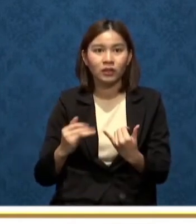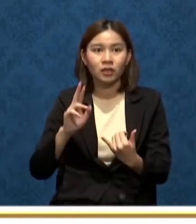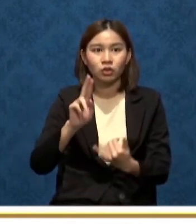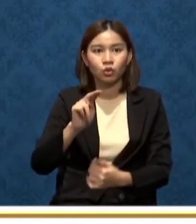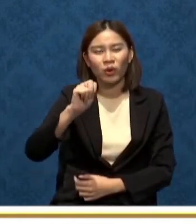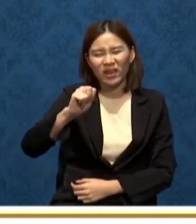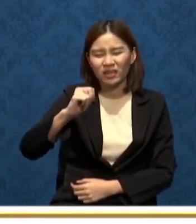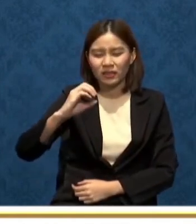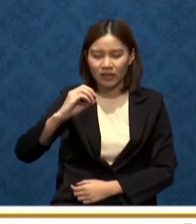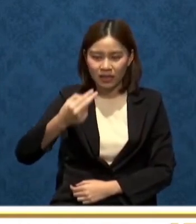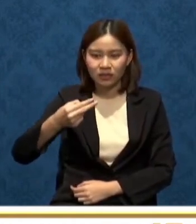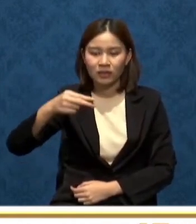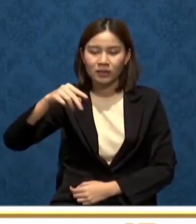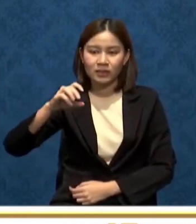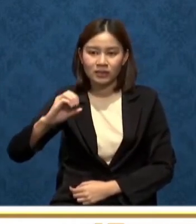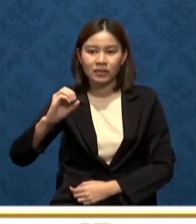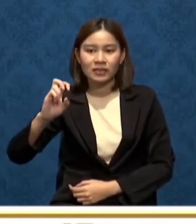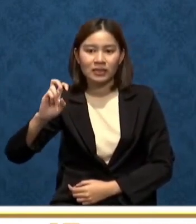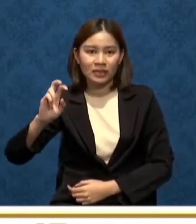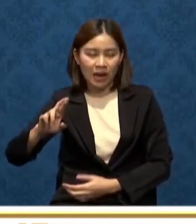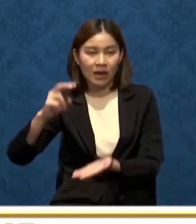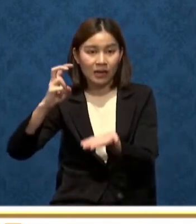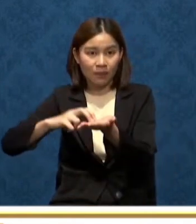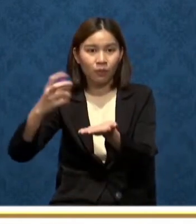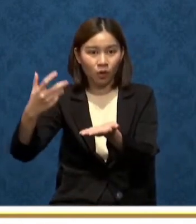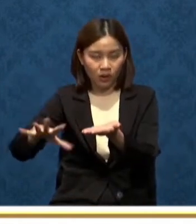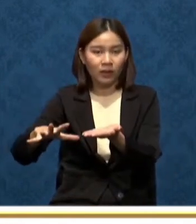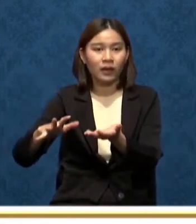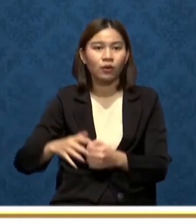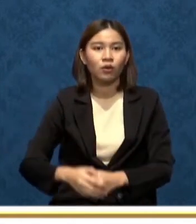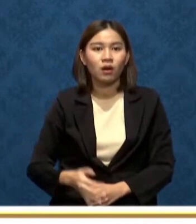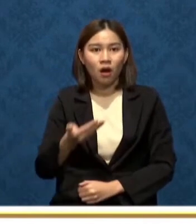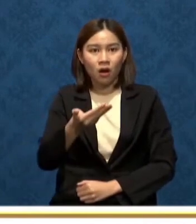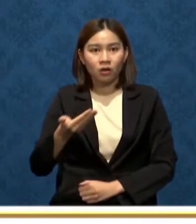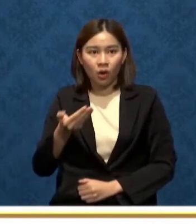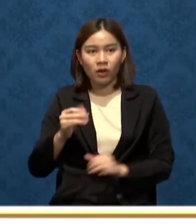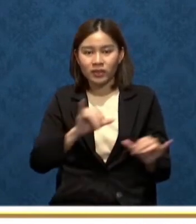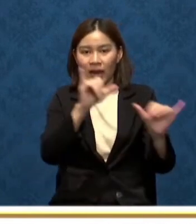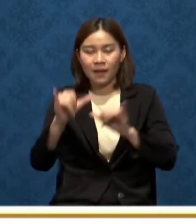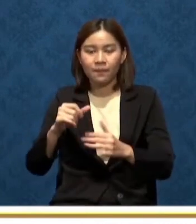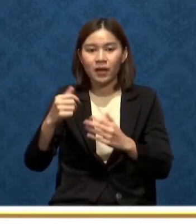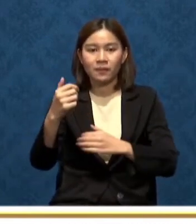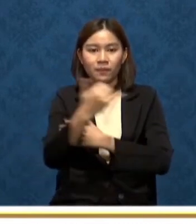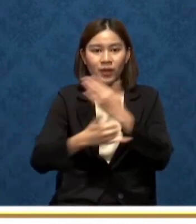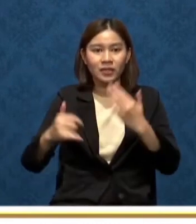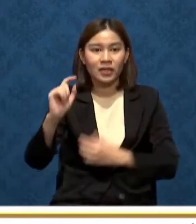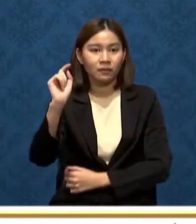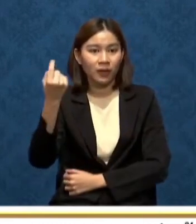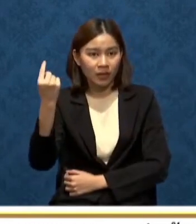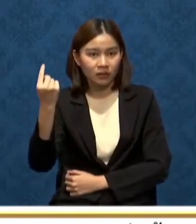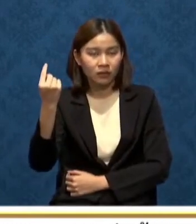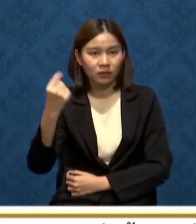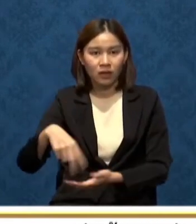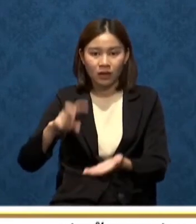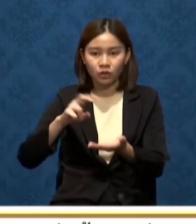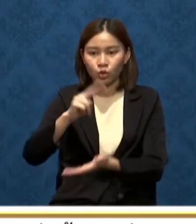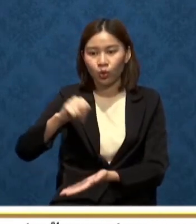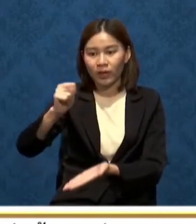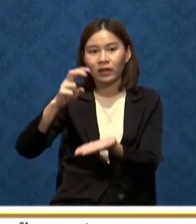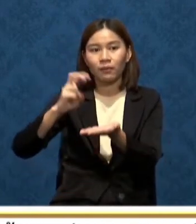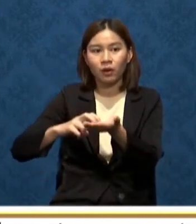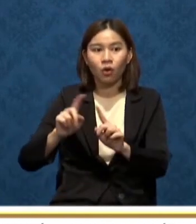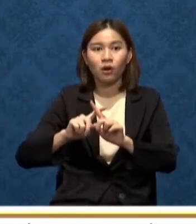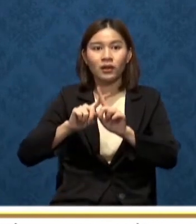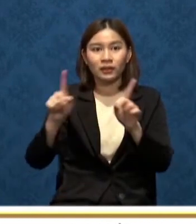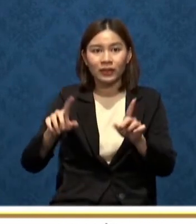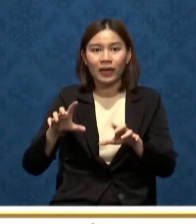ápst